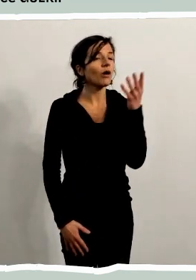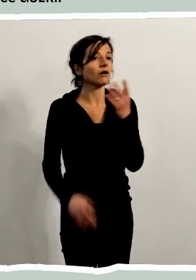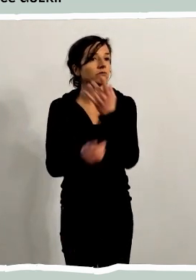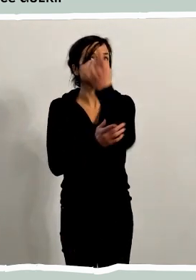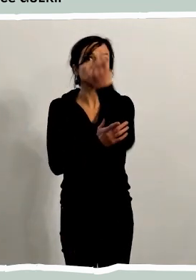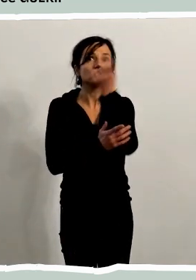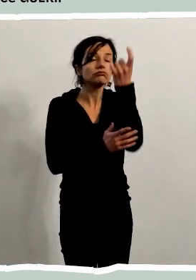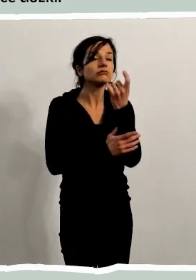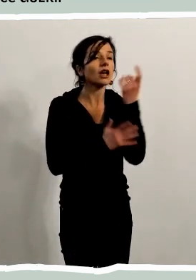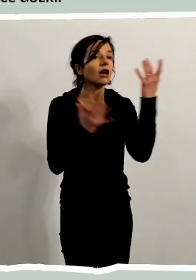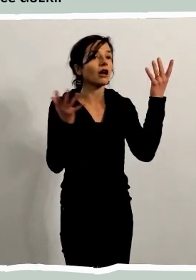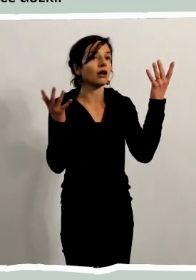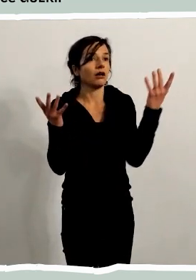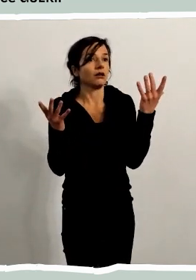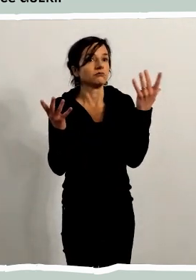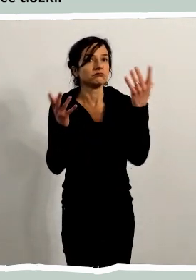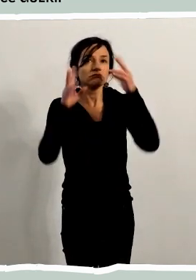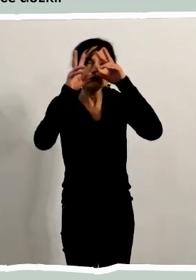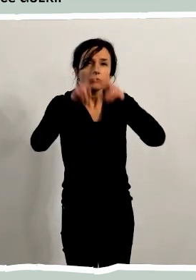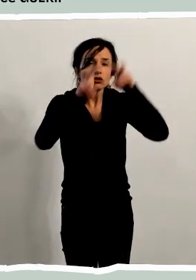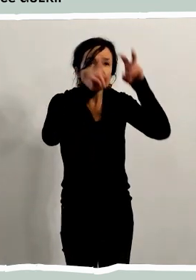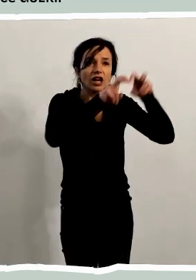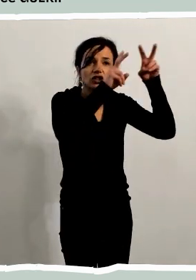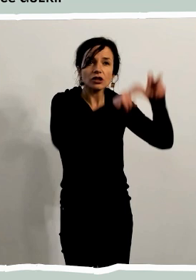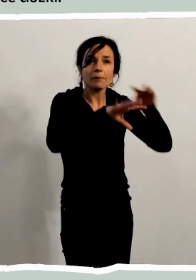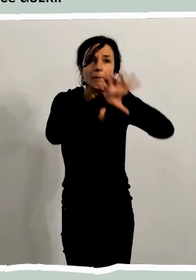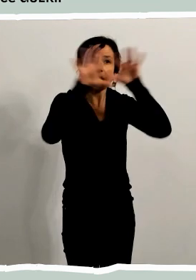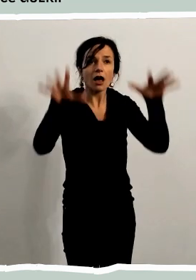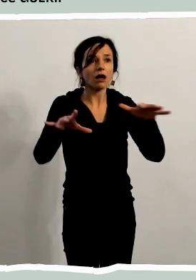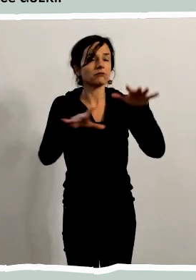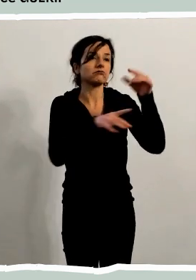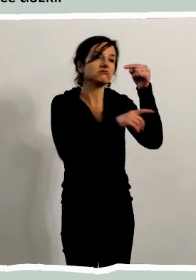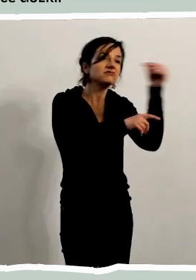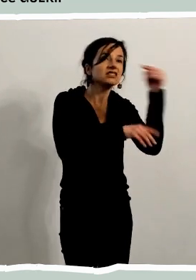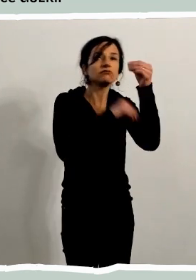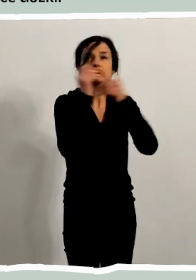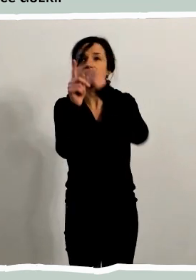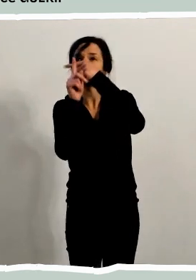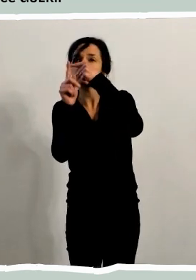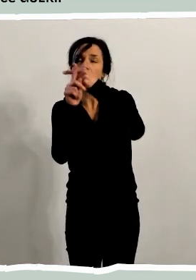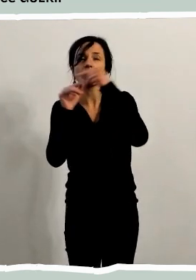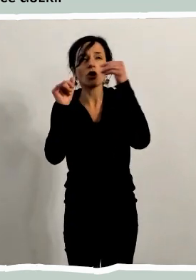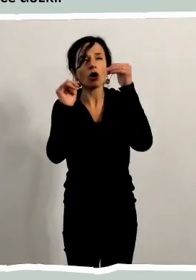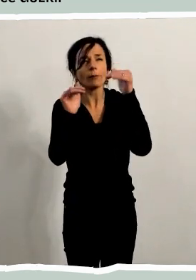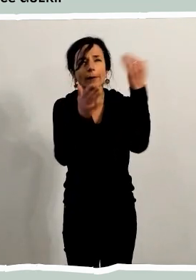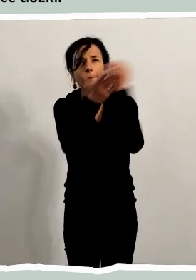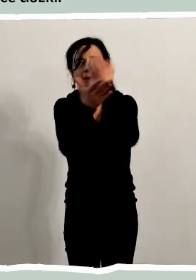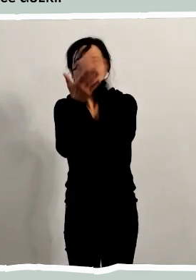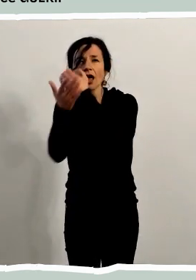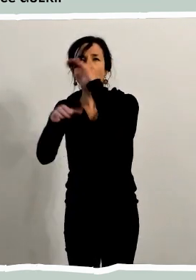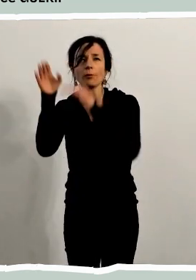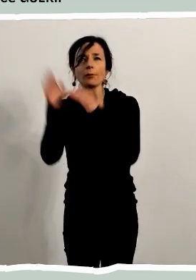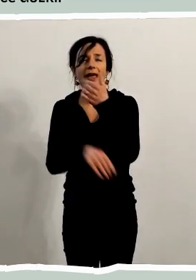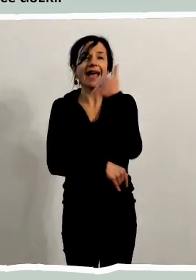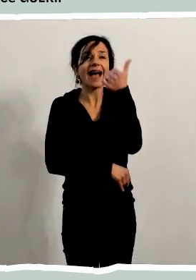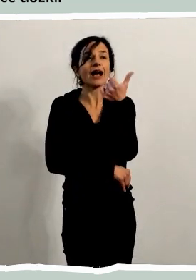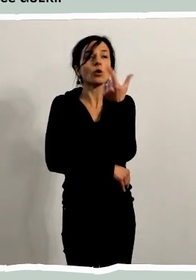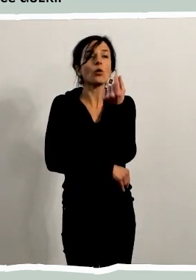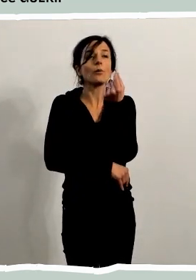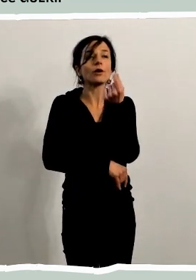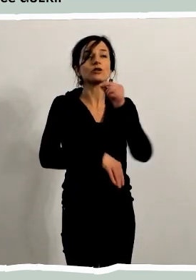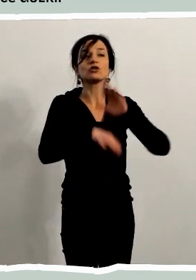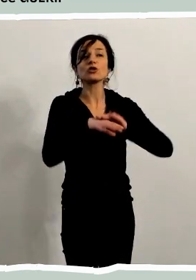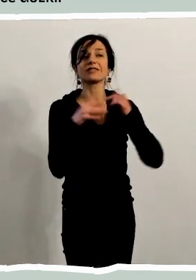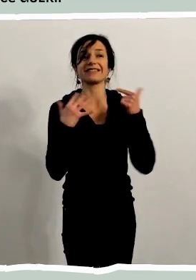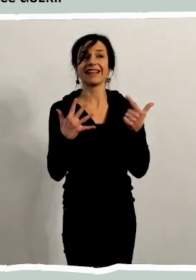suivant qu'elles sont plus ou moins optimistes ou pessimistes, eh bien, on estime qu'un couple sur 7 seulement, pour les